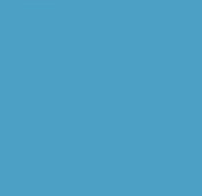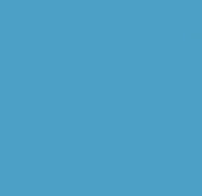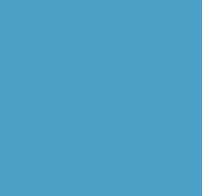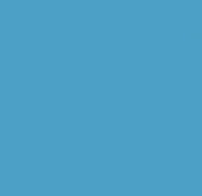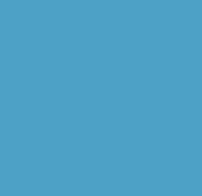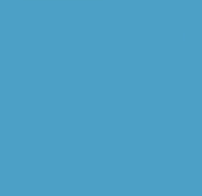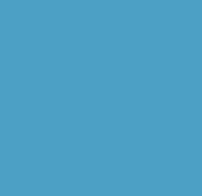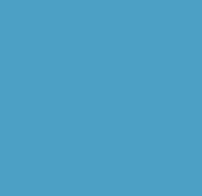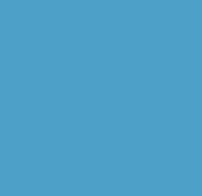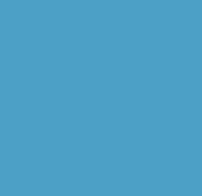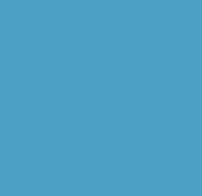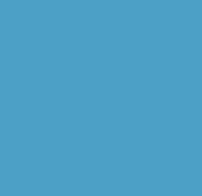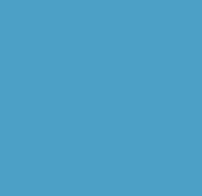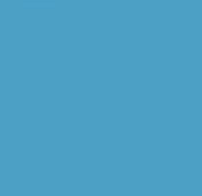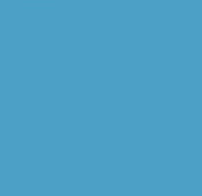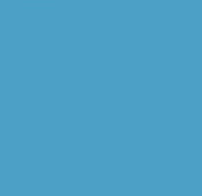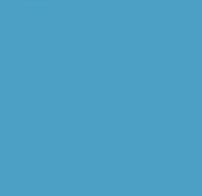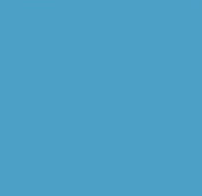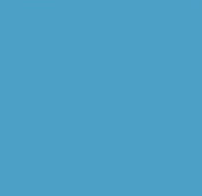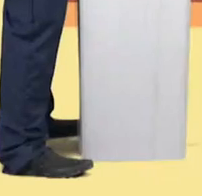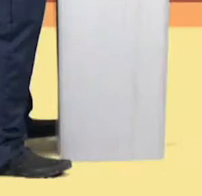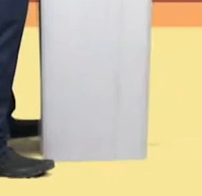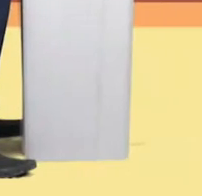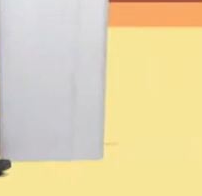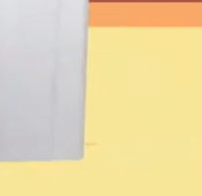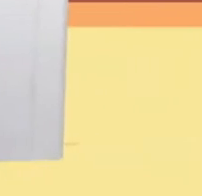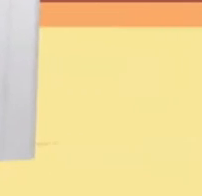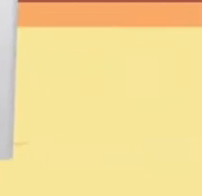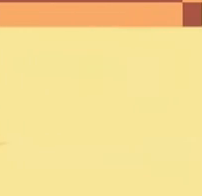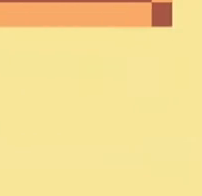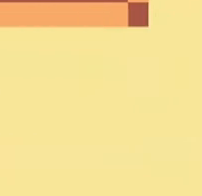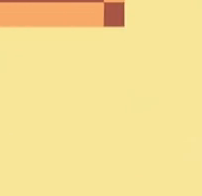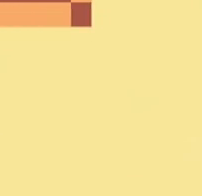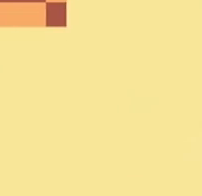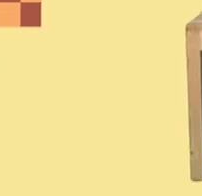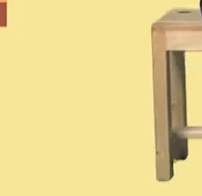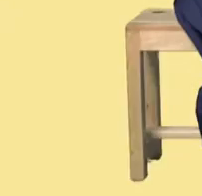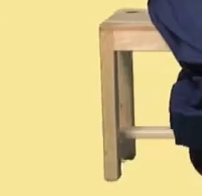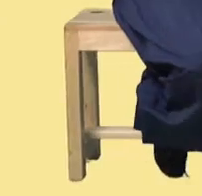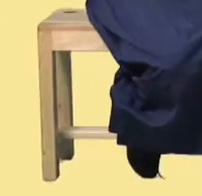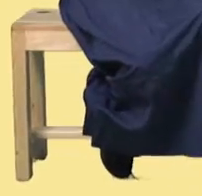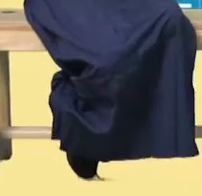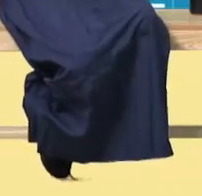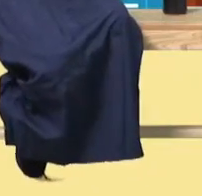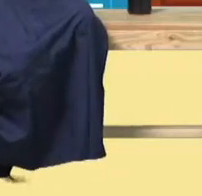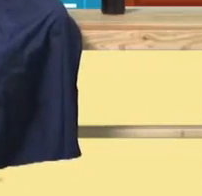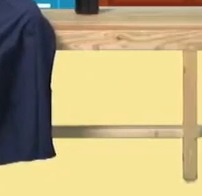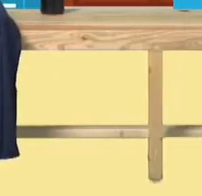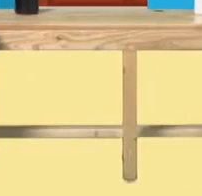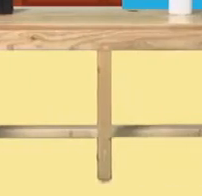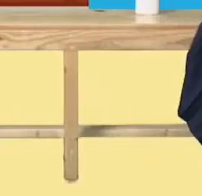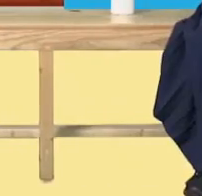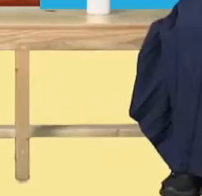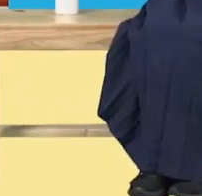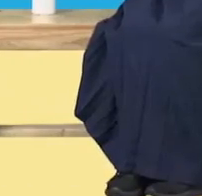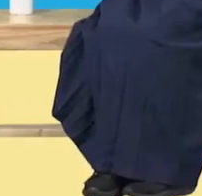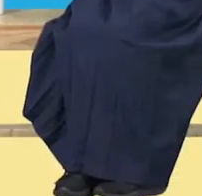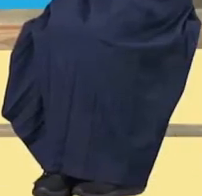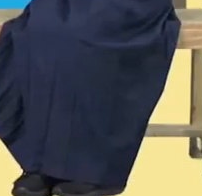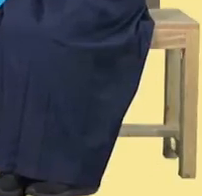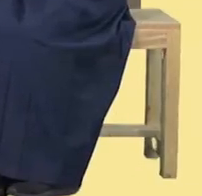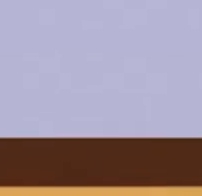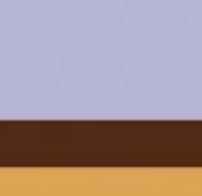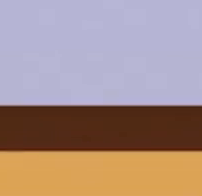guru untuk mengejar ketertinggalan mereka. Tetap hati-hati, pastikan mereka mengikuti seluruh protokol kesehatan